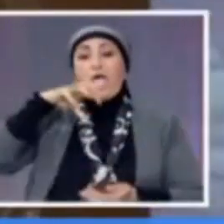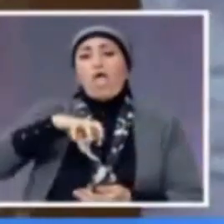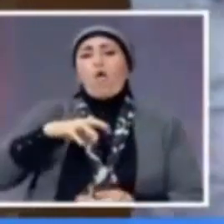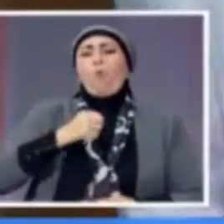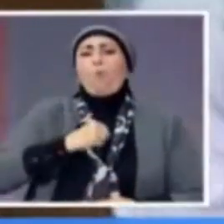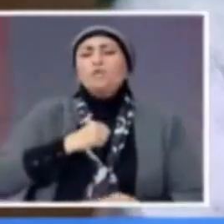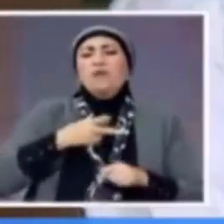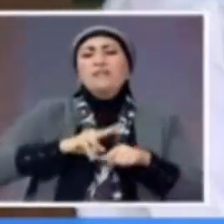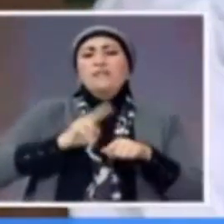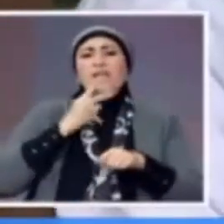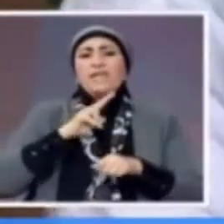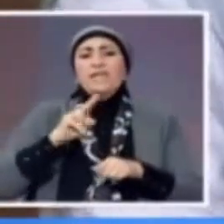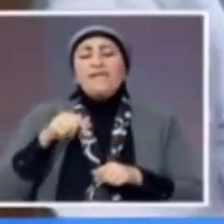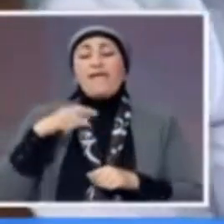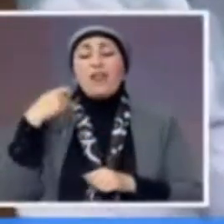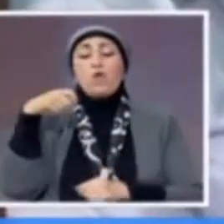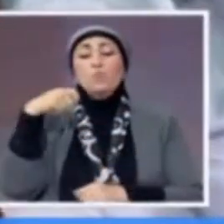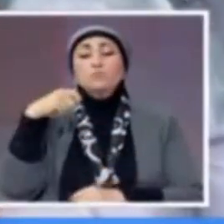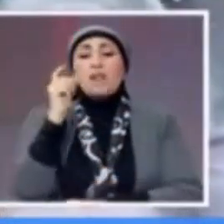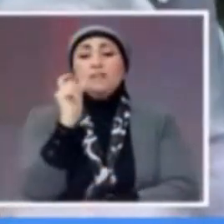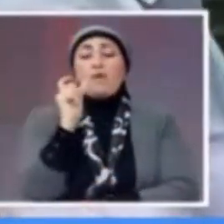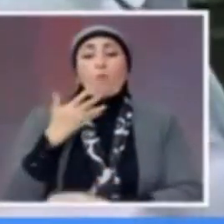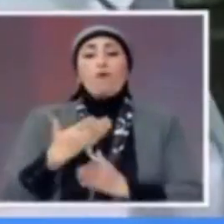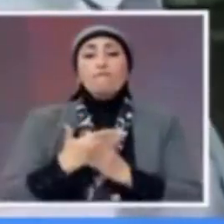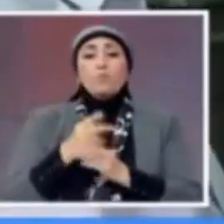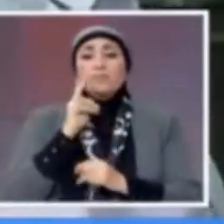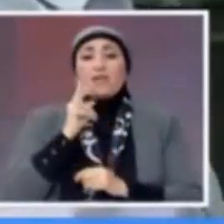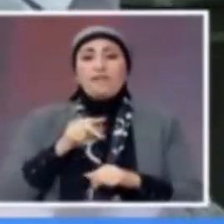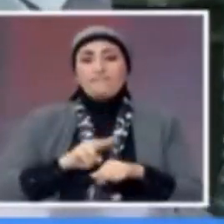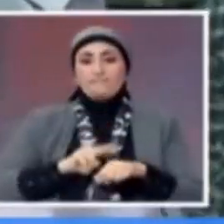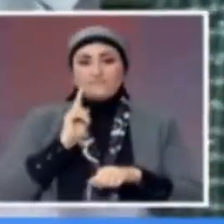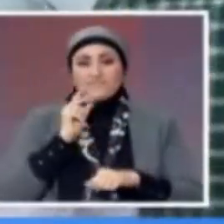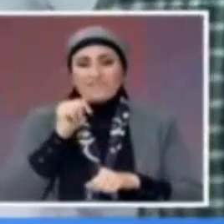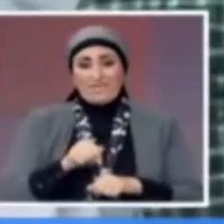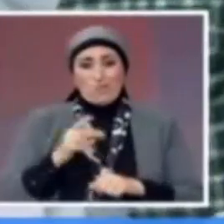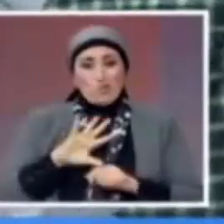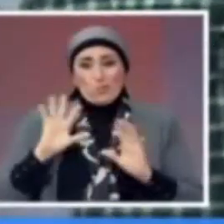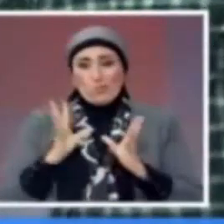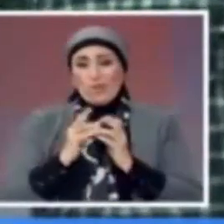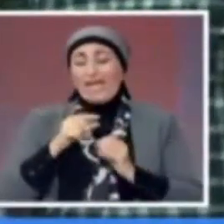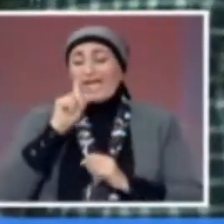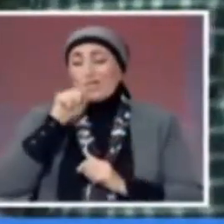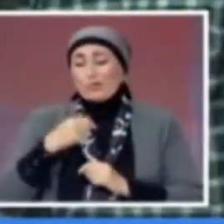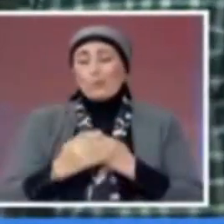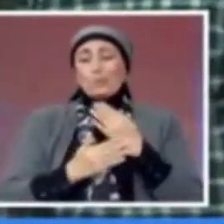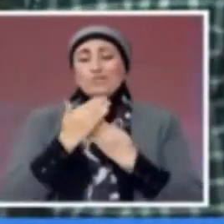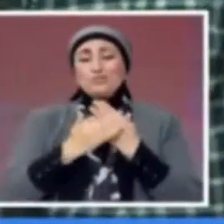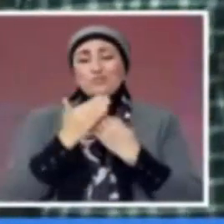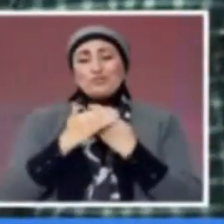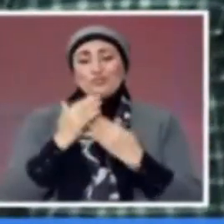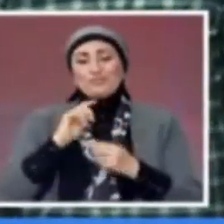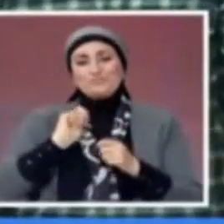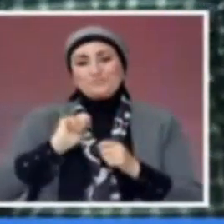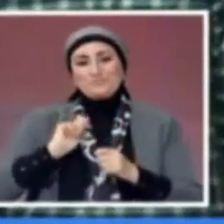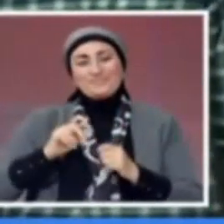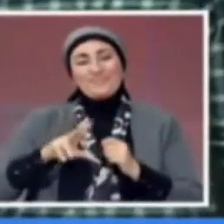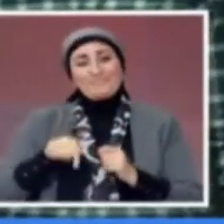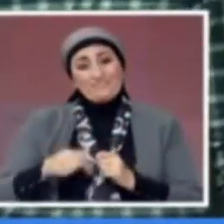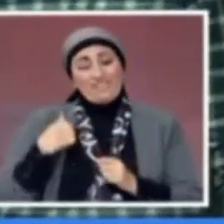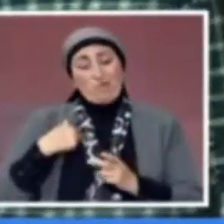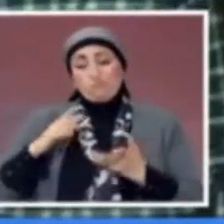الأوقاف. وبالفعل تأتي الأوقاف بجديد كل يوم، سواء في الجانب الدعوي والديني أم سواء في